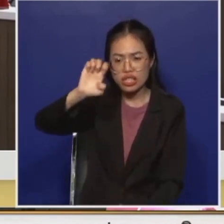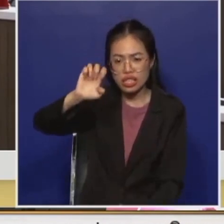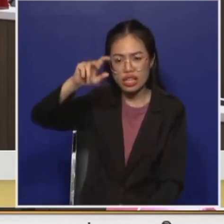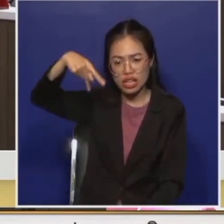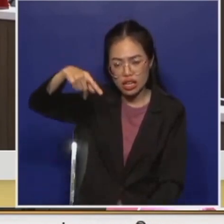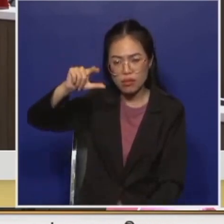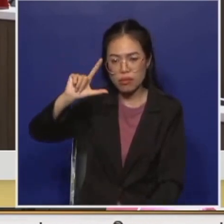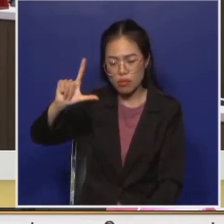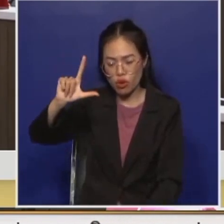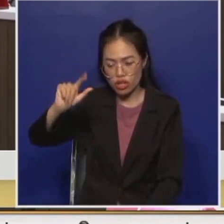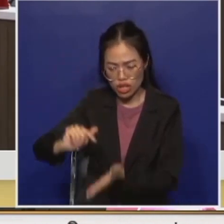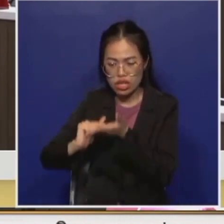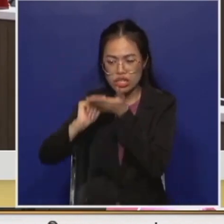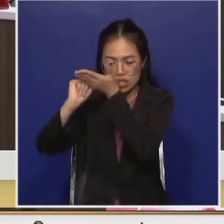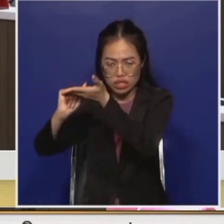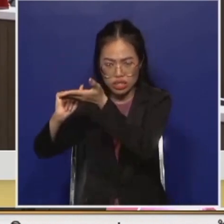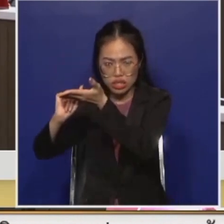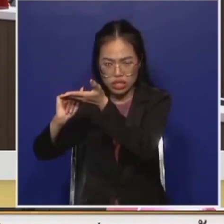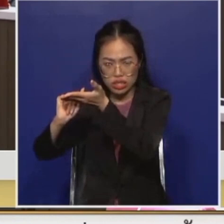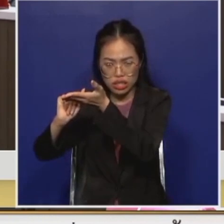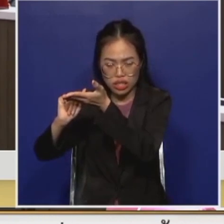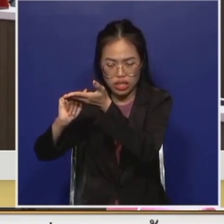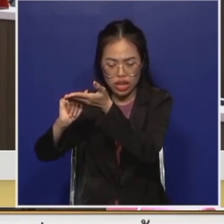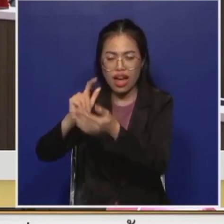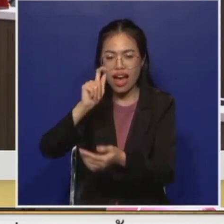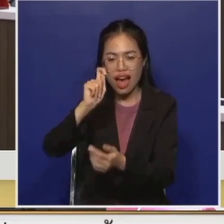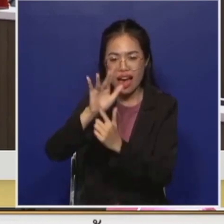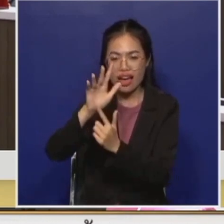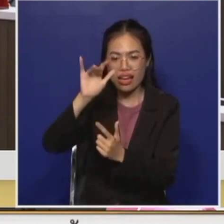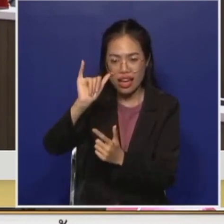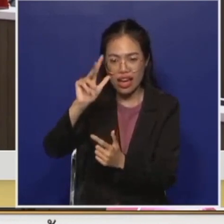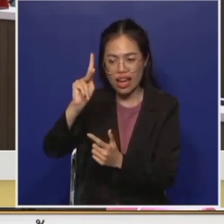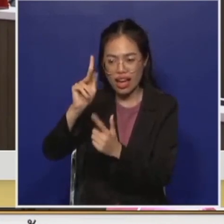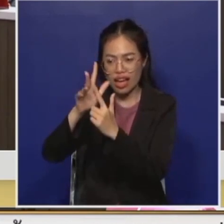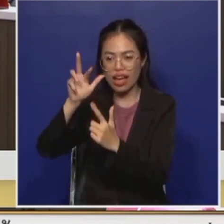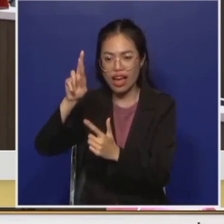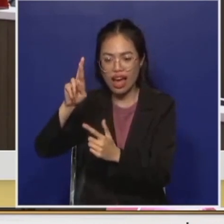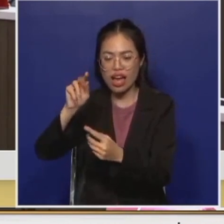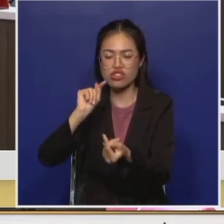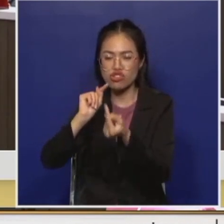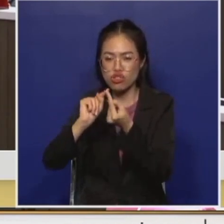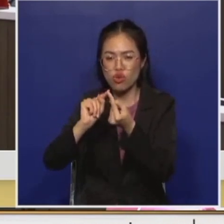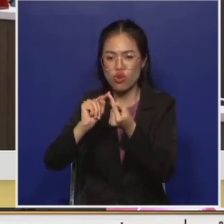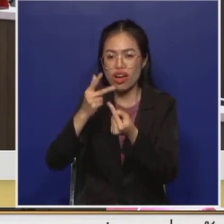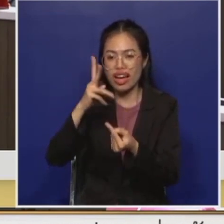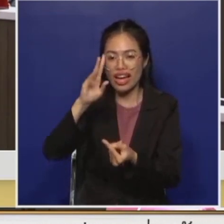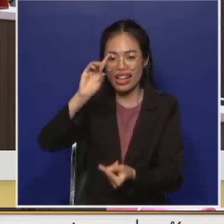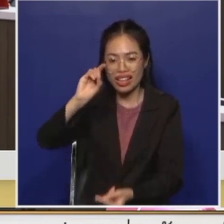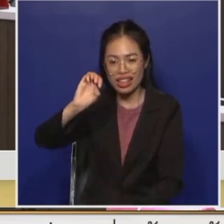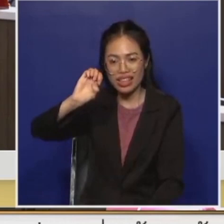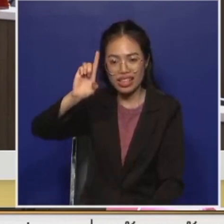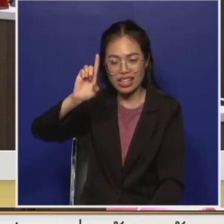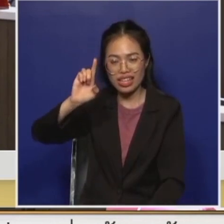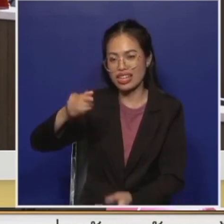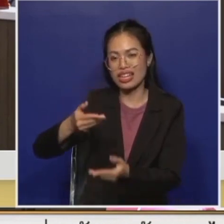ถึงมืออายการภาค 9 แล้วหลังถูกชี่มูลคดี จัดซื้อรถ